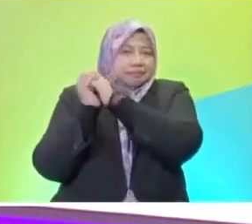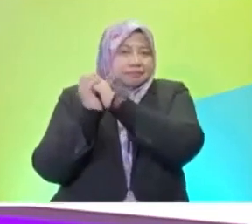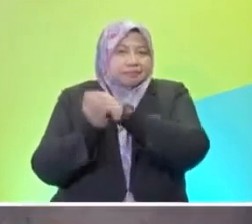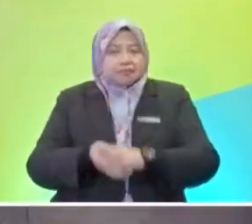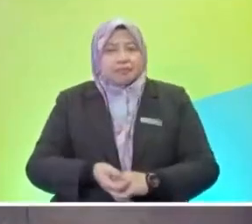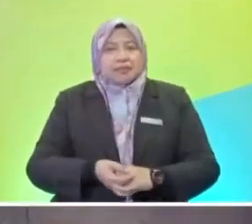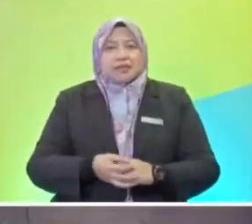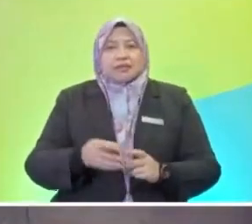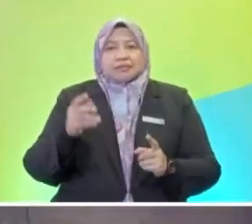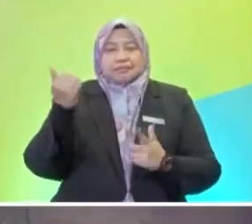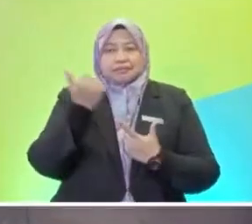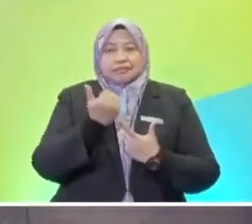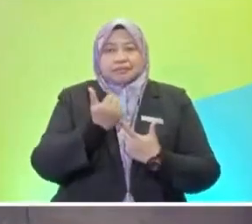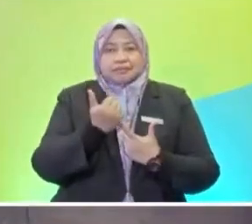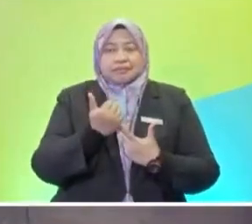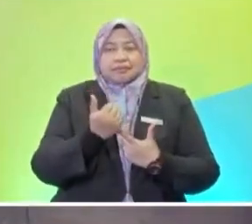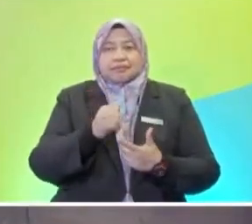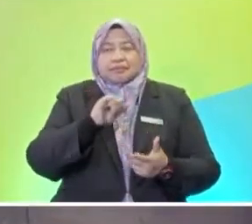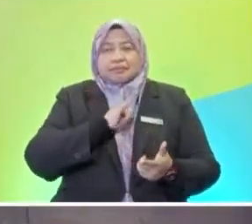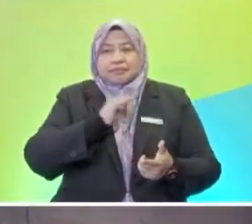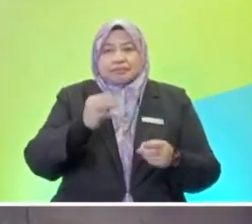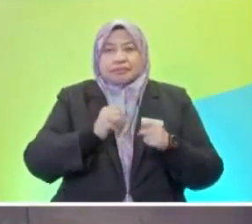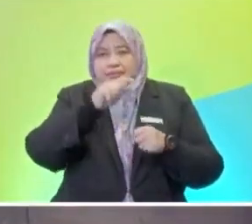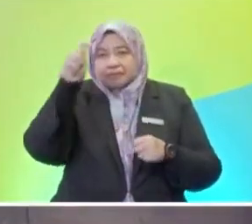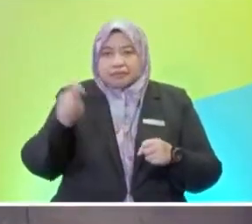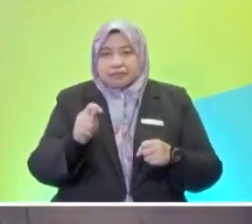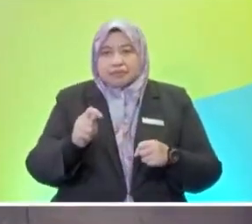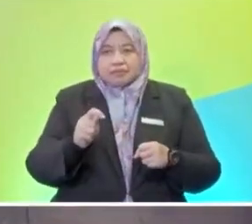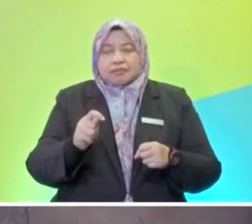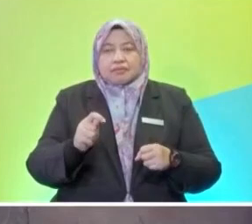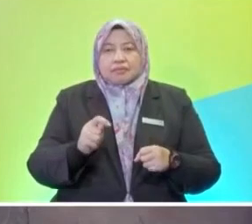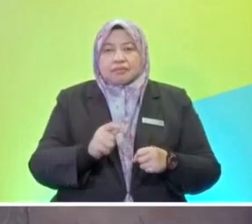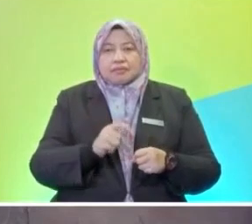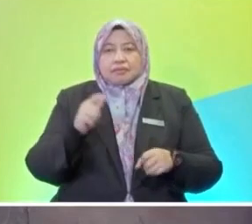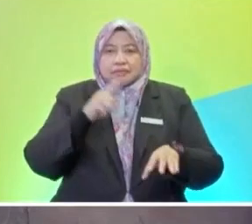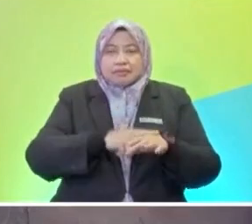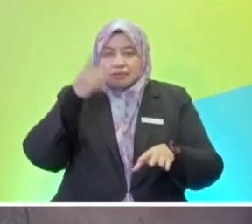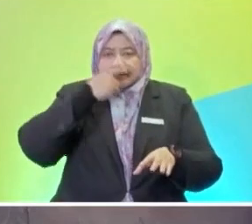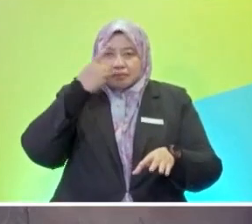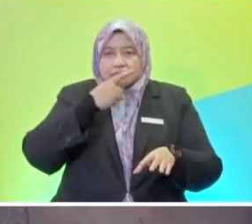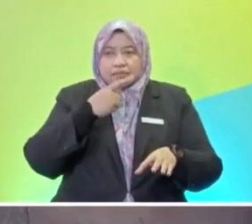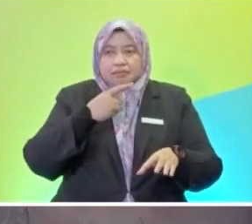Oke yang kedua sekarang ini kayak guna tanya lagi Oke Kak depan eee